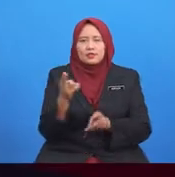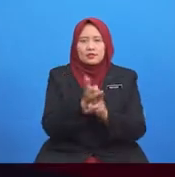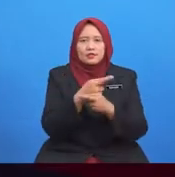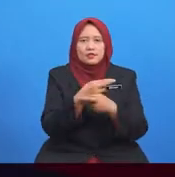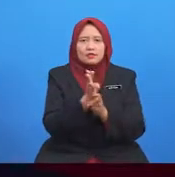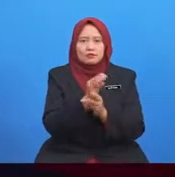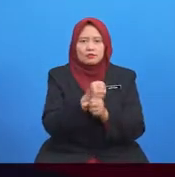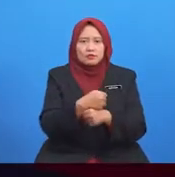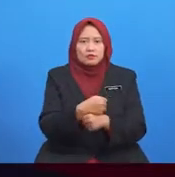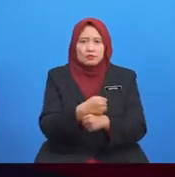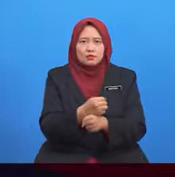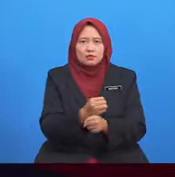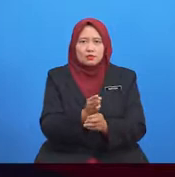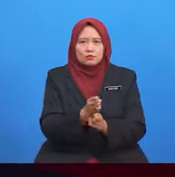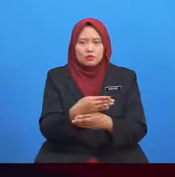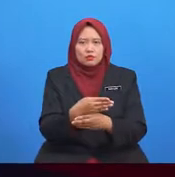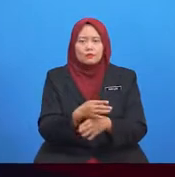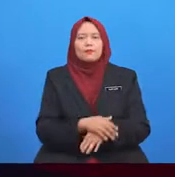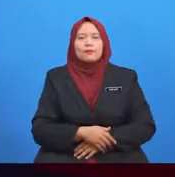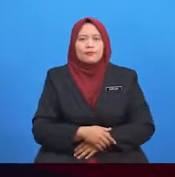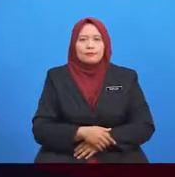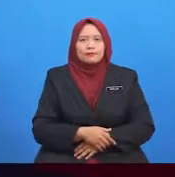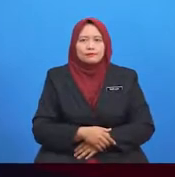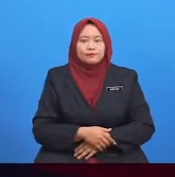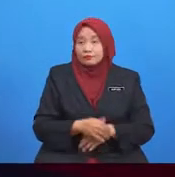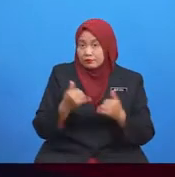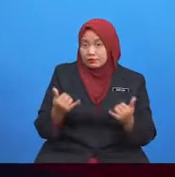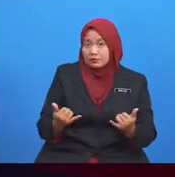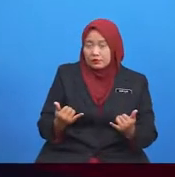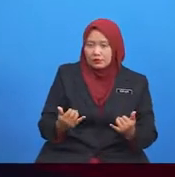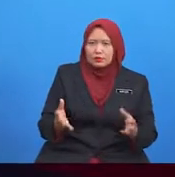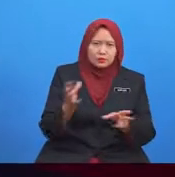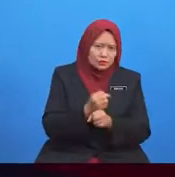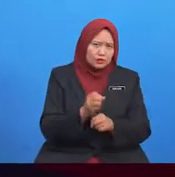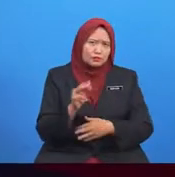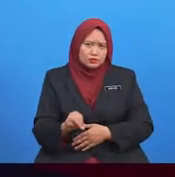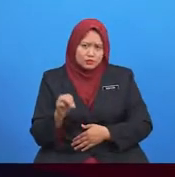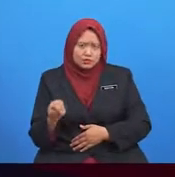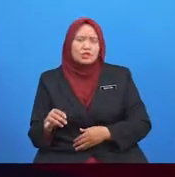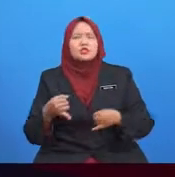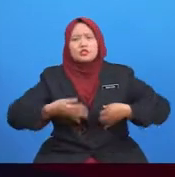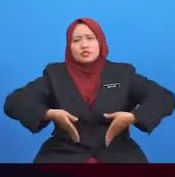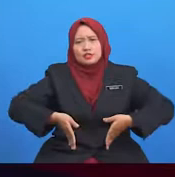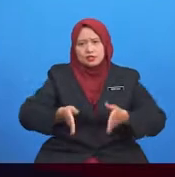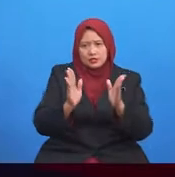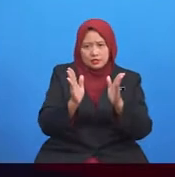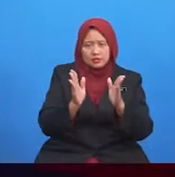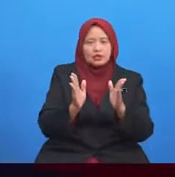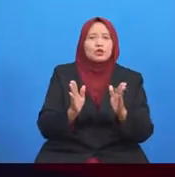Jadi sekarang, dapatkah murid-murid menjalankan proses kajian produk sedia